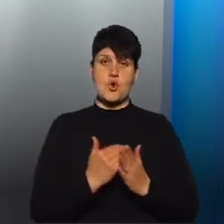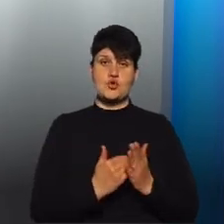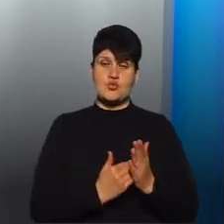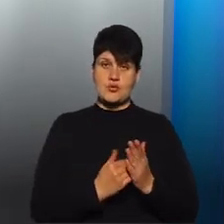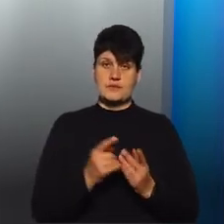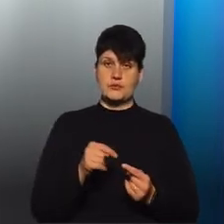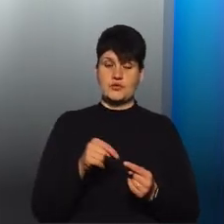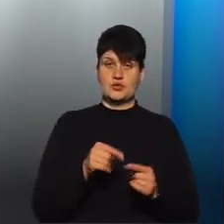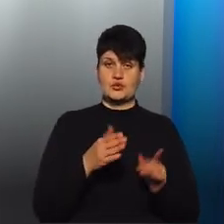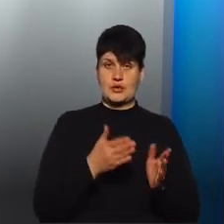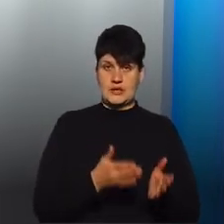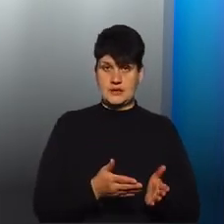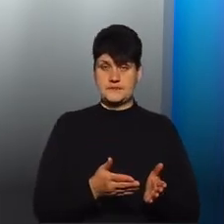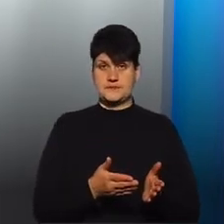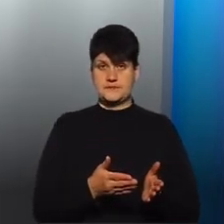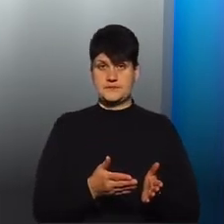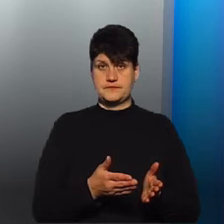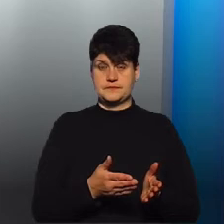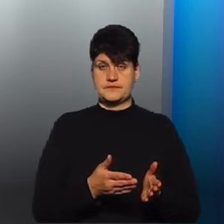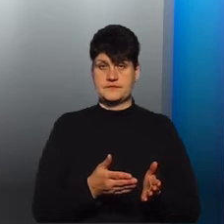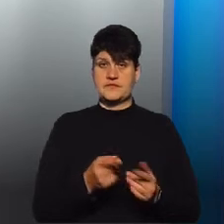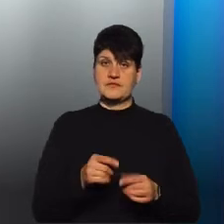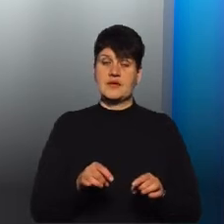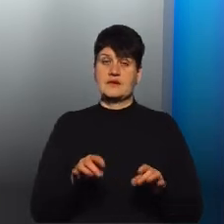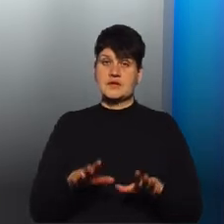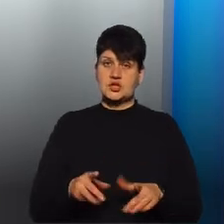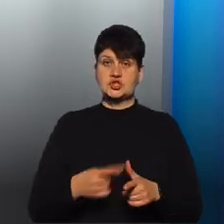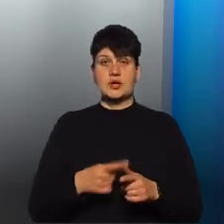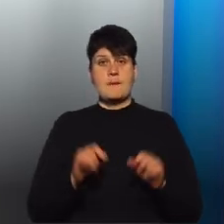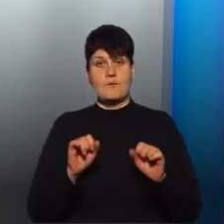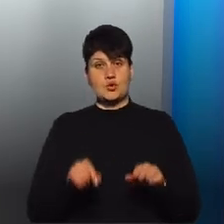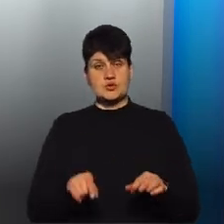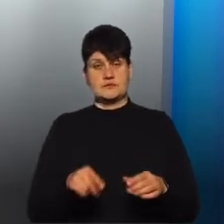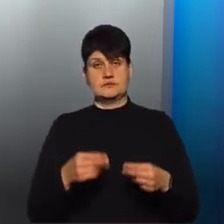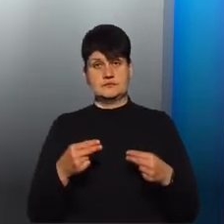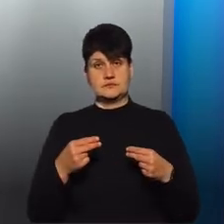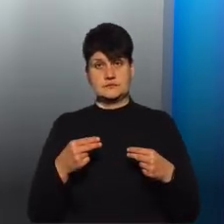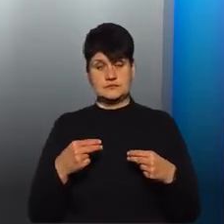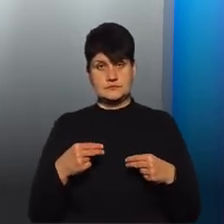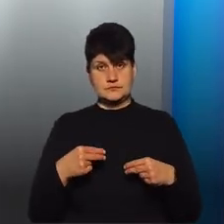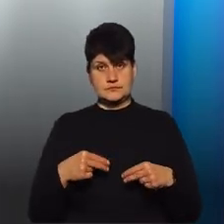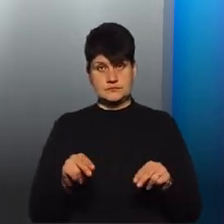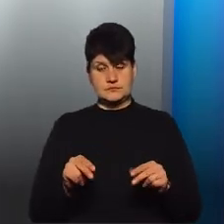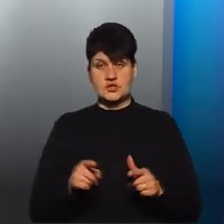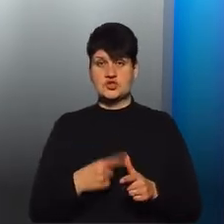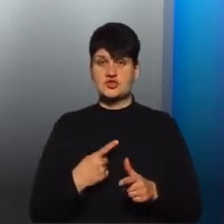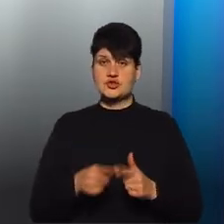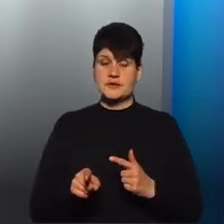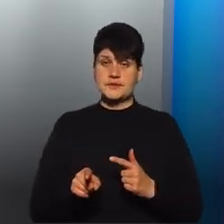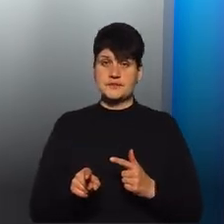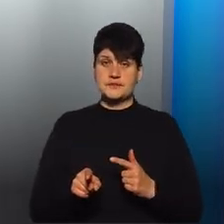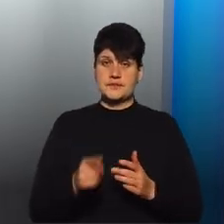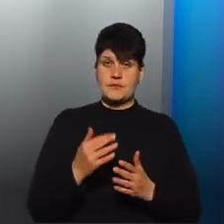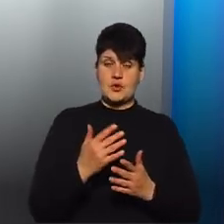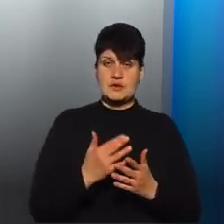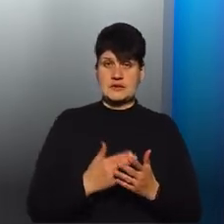ну, все-таки визначає, чи він може відпустити якийсь безрецептурний лікарський засіб, чи все одно він по алгоритму направляє,